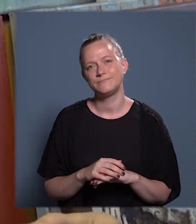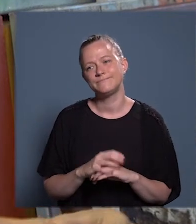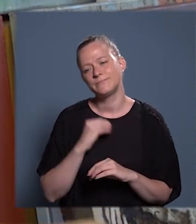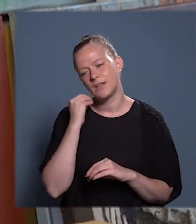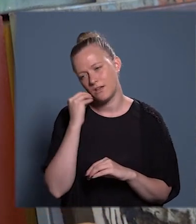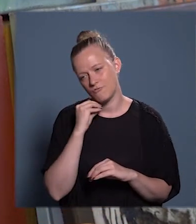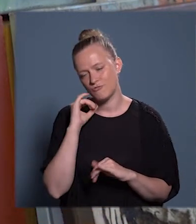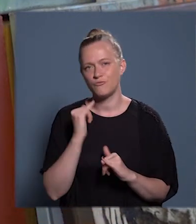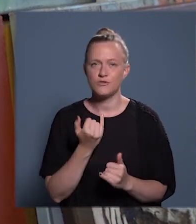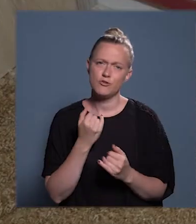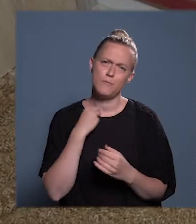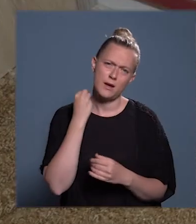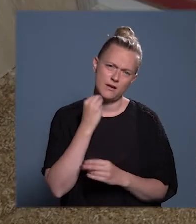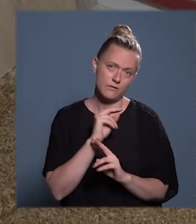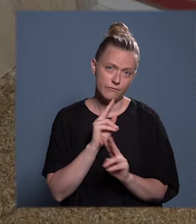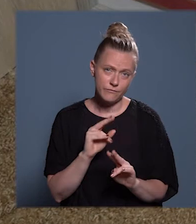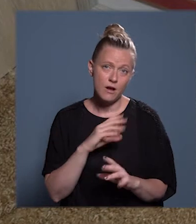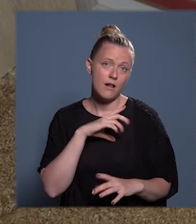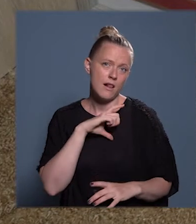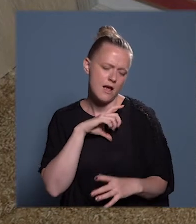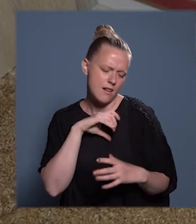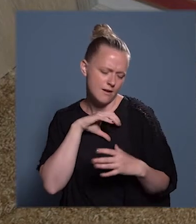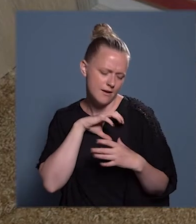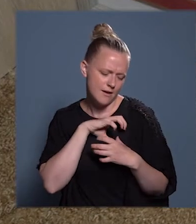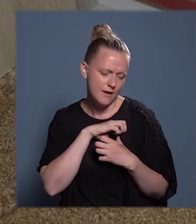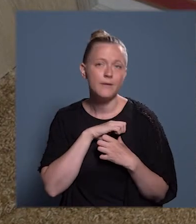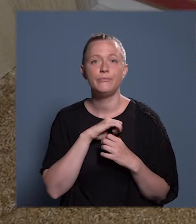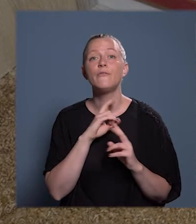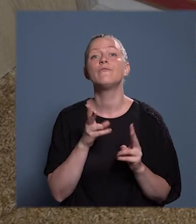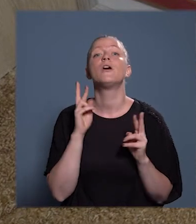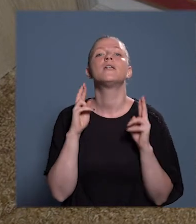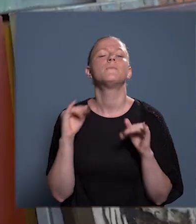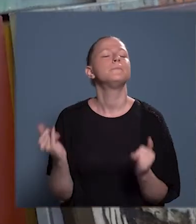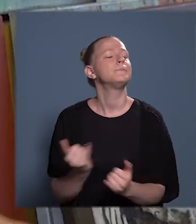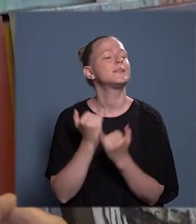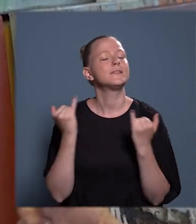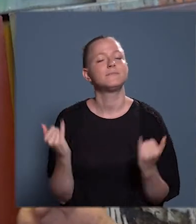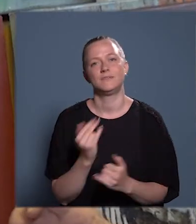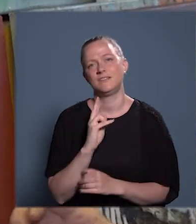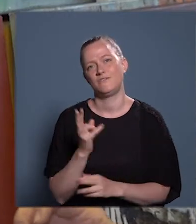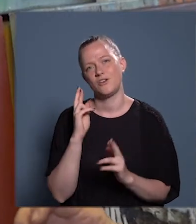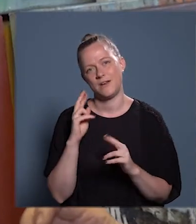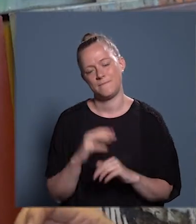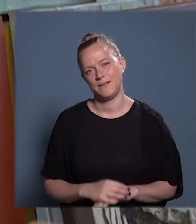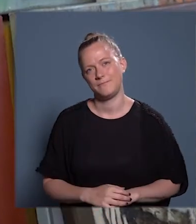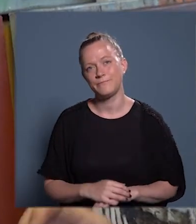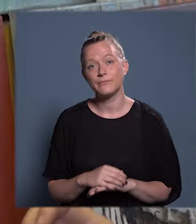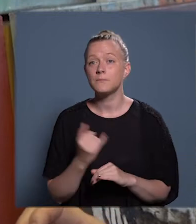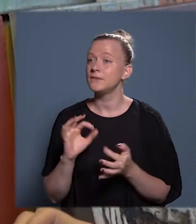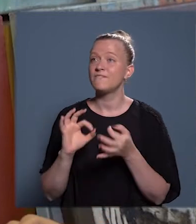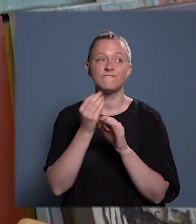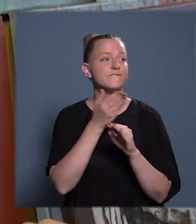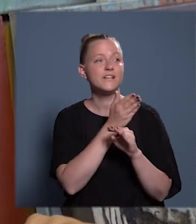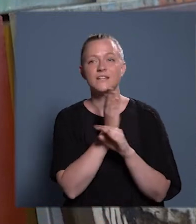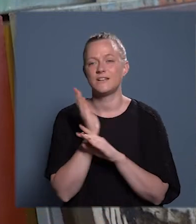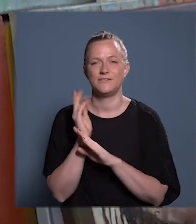keserűség, vagy bánat van a lelkemében. Van remény, mindig van remény. Mindig van egy fény valahol,